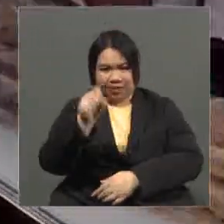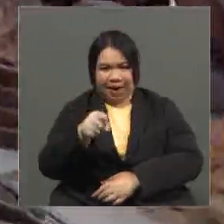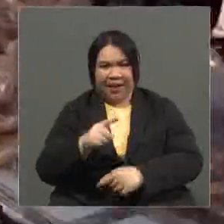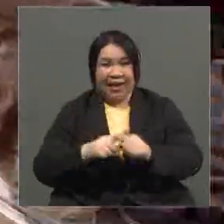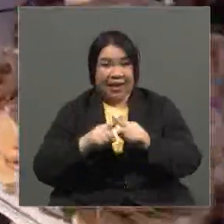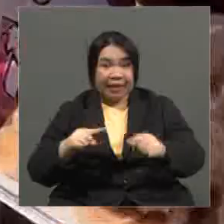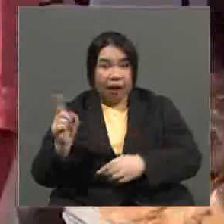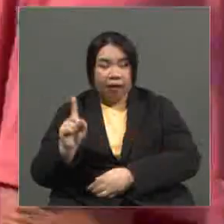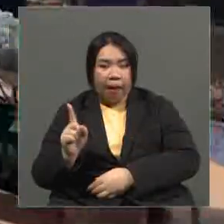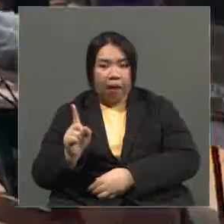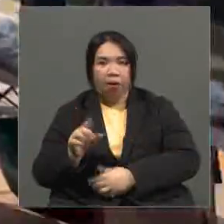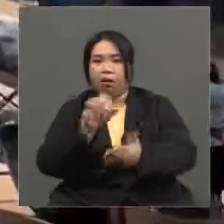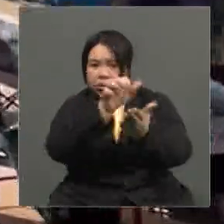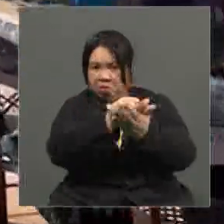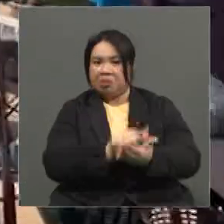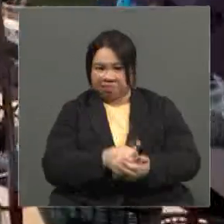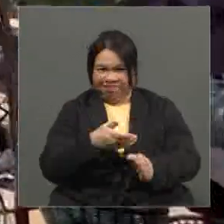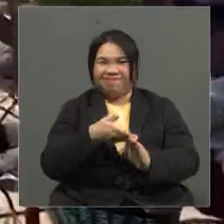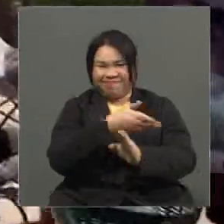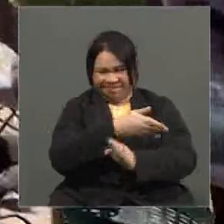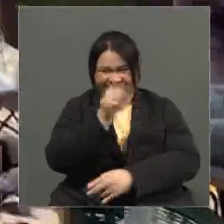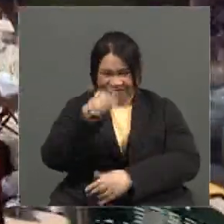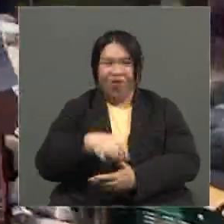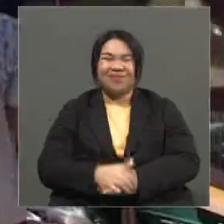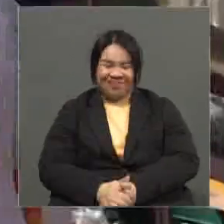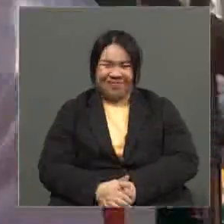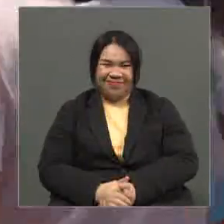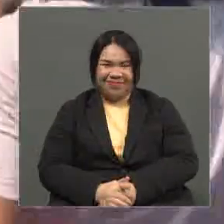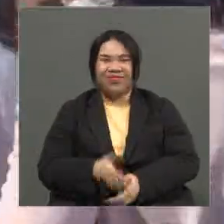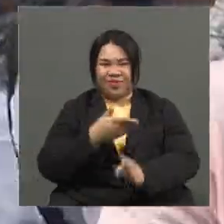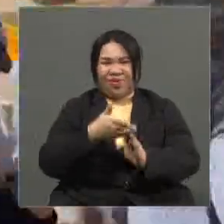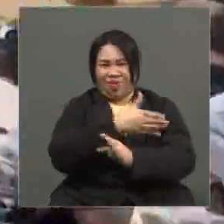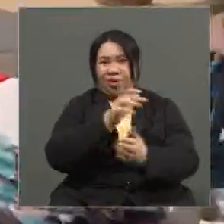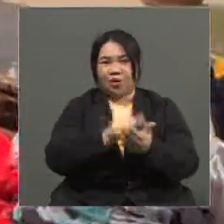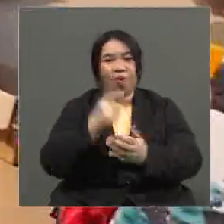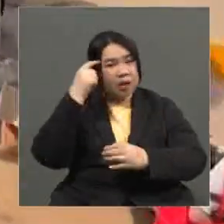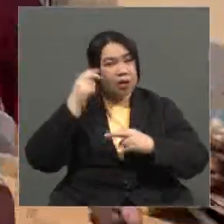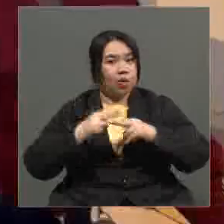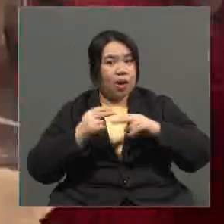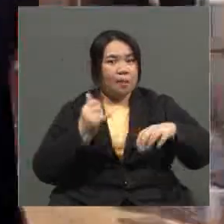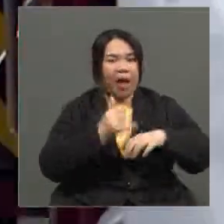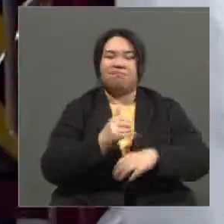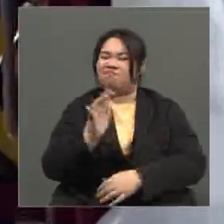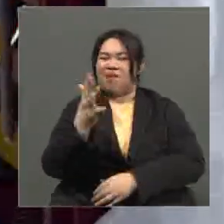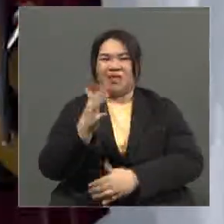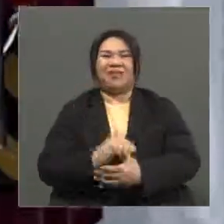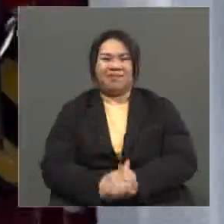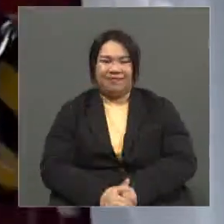หน้าแต่ต้องรีบจองนะบอกไว้ก่อนเลยต้องจองล่วงหน้าเมื่องั้นเต็มหมดนะคะอ